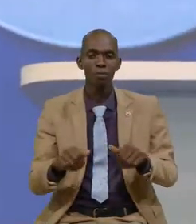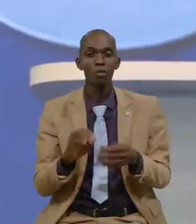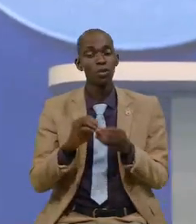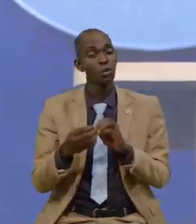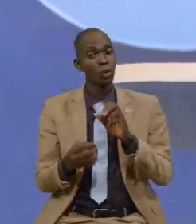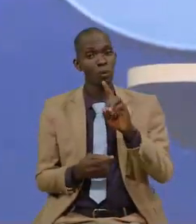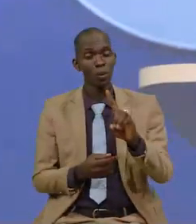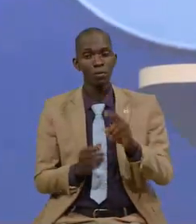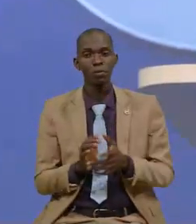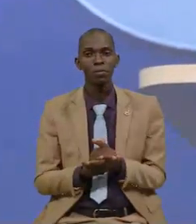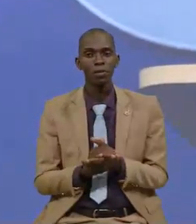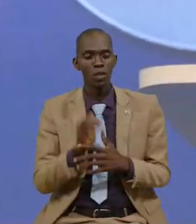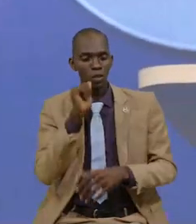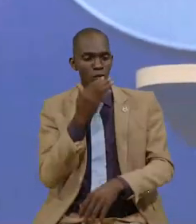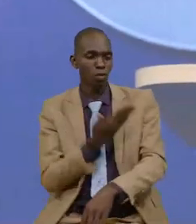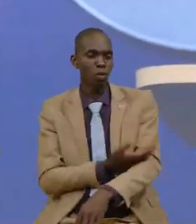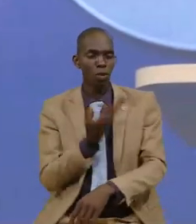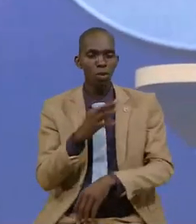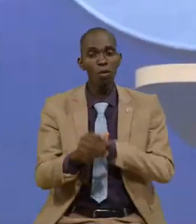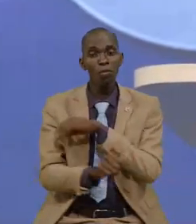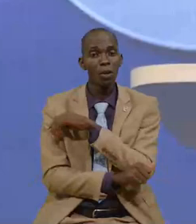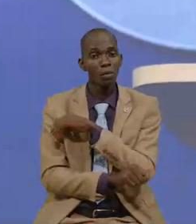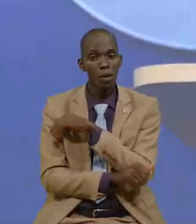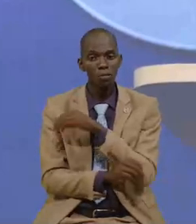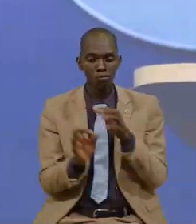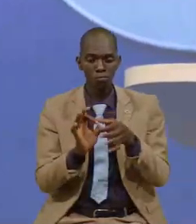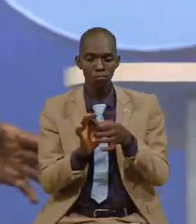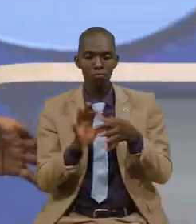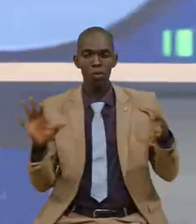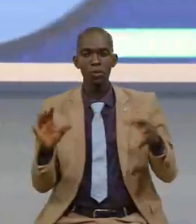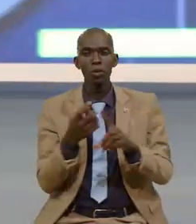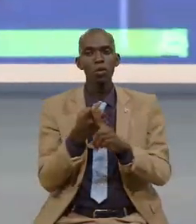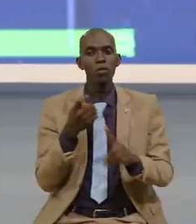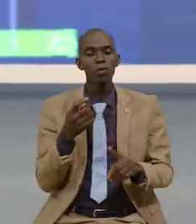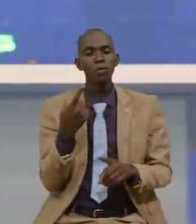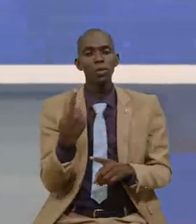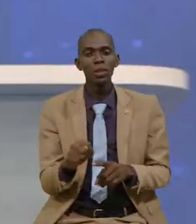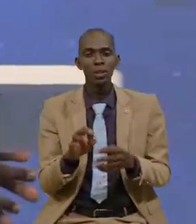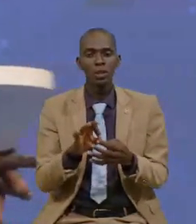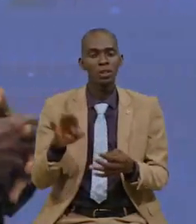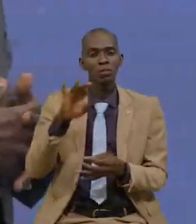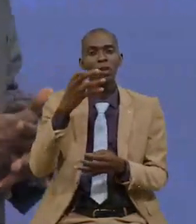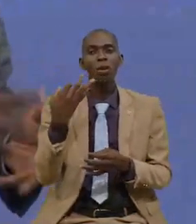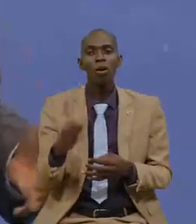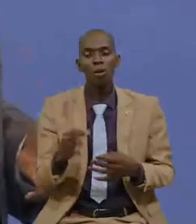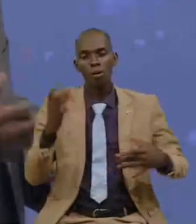d'incapacité. Alors, au premier point, la fille d'Abraham, déliée de